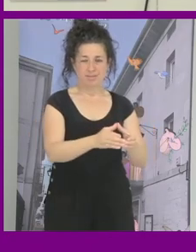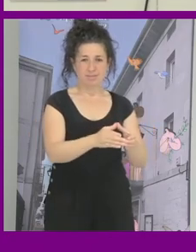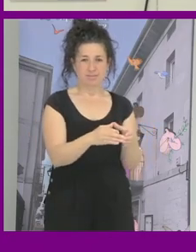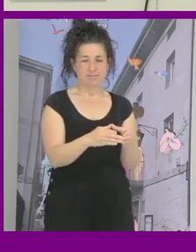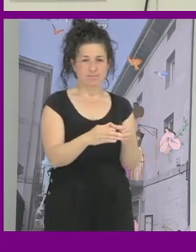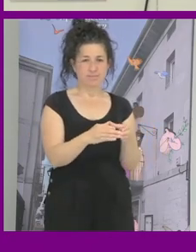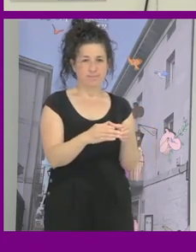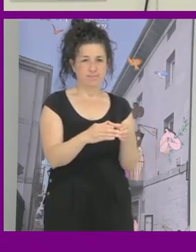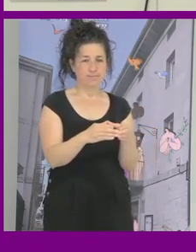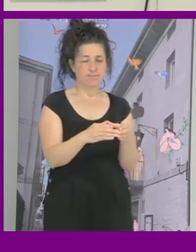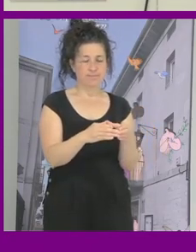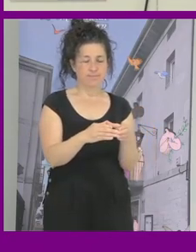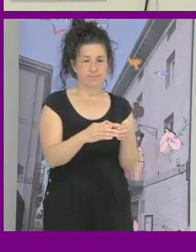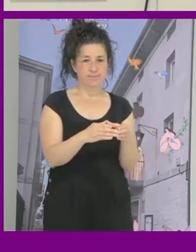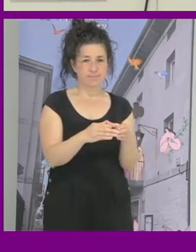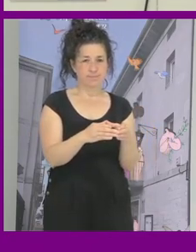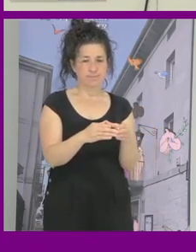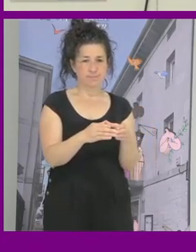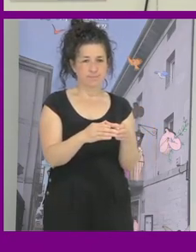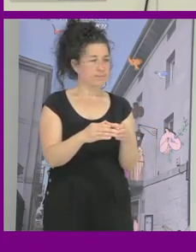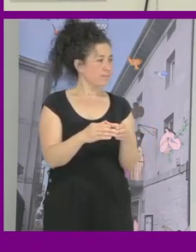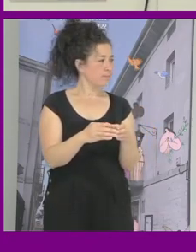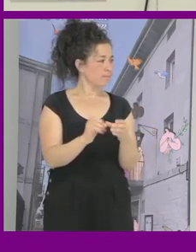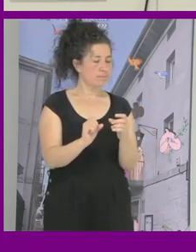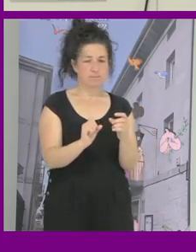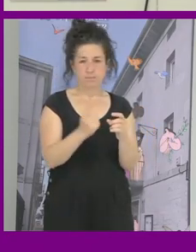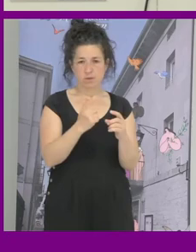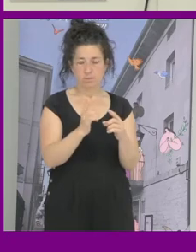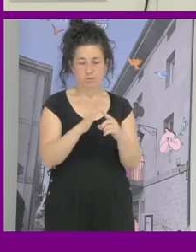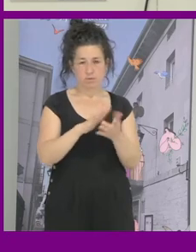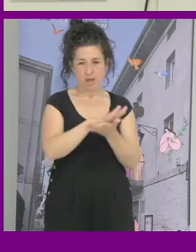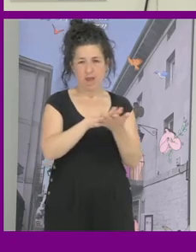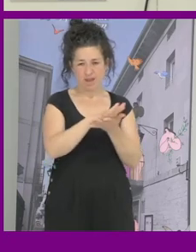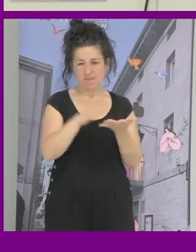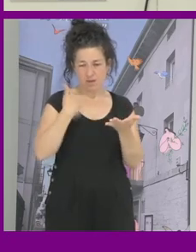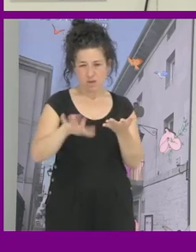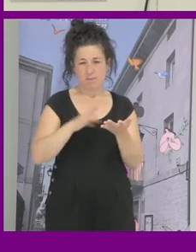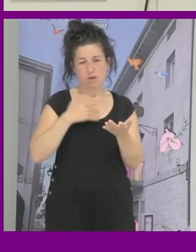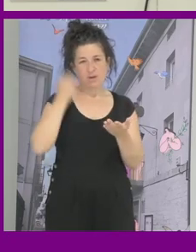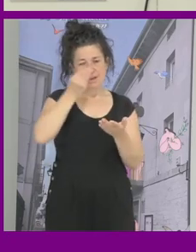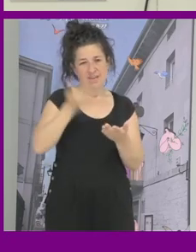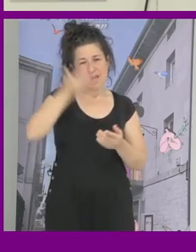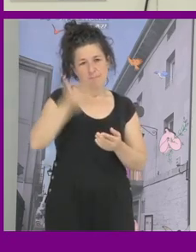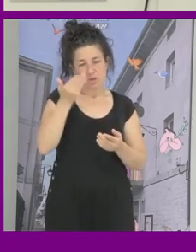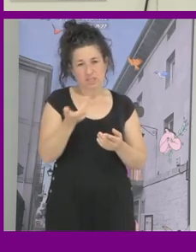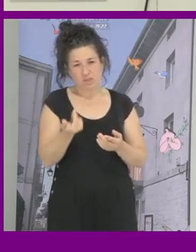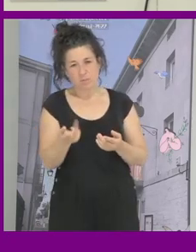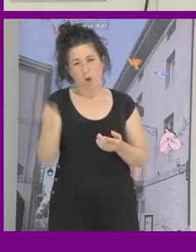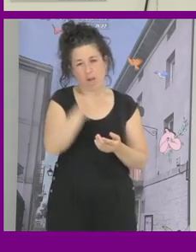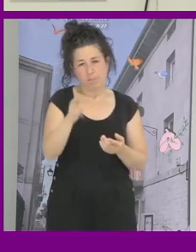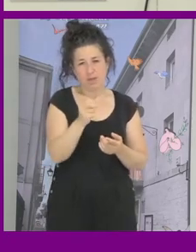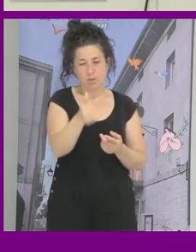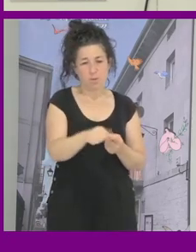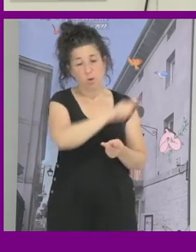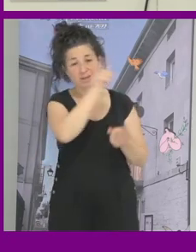Eta, bueno, alde batetik hausnarketa hori aipatu duzuna, baina importantea iruditzen zitzaidana berreskuratzea.